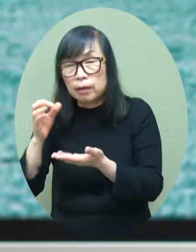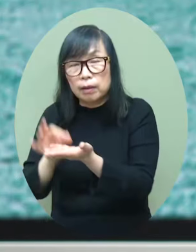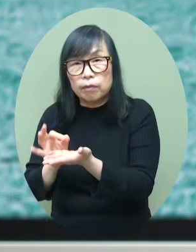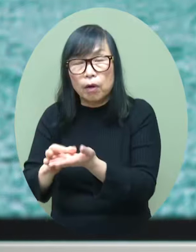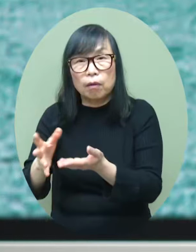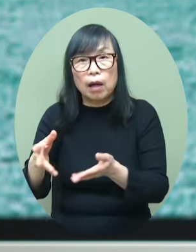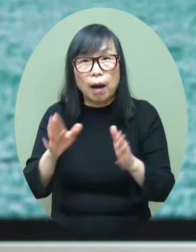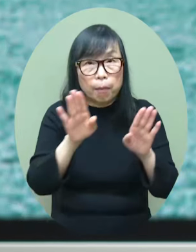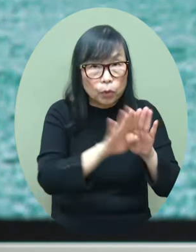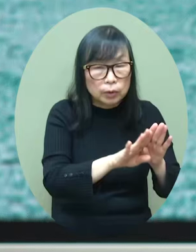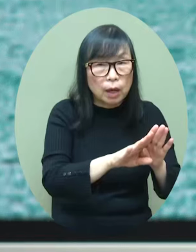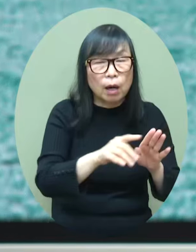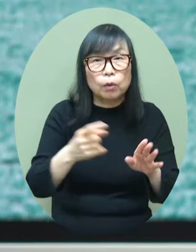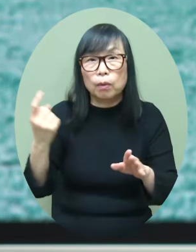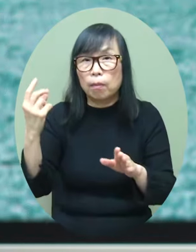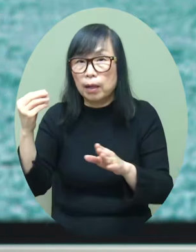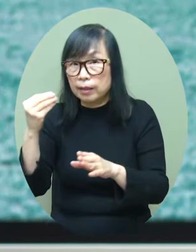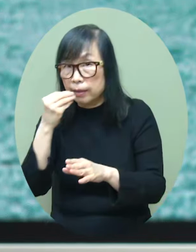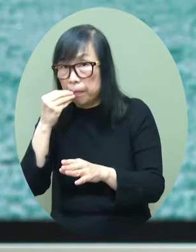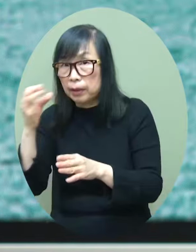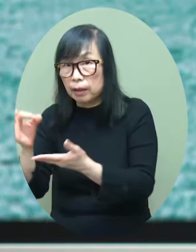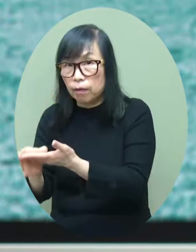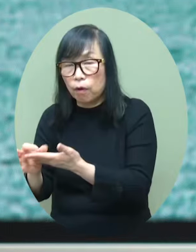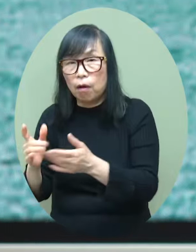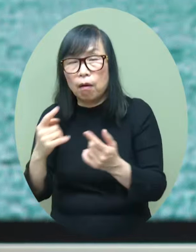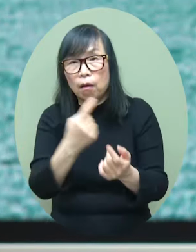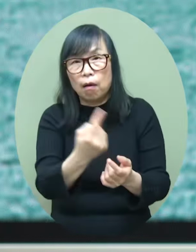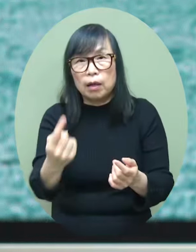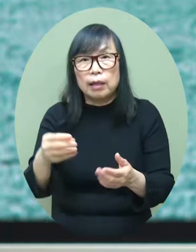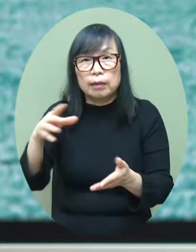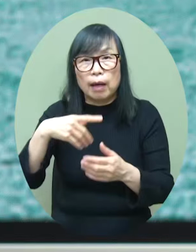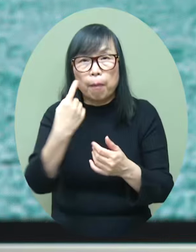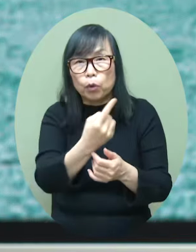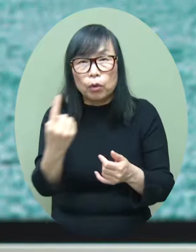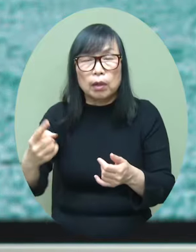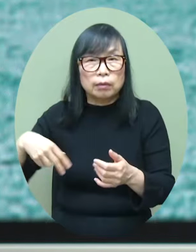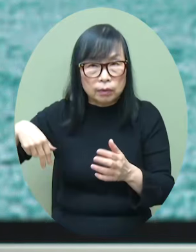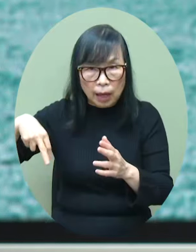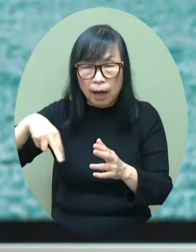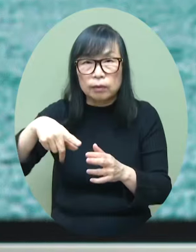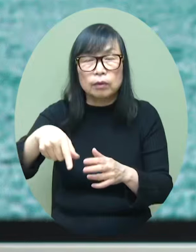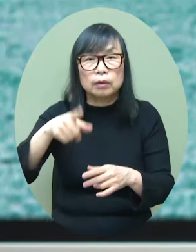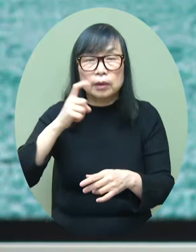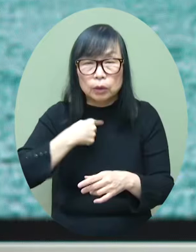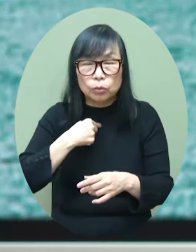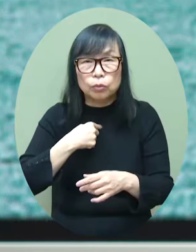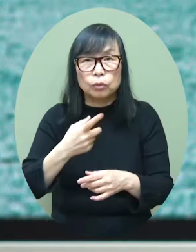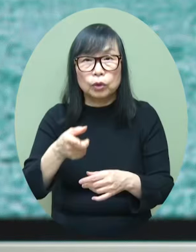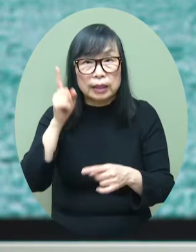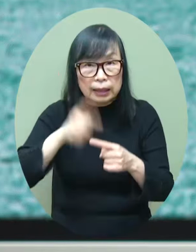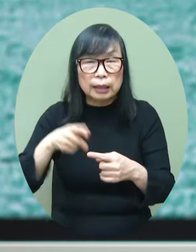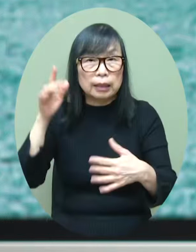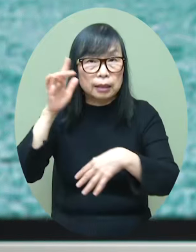埋攞食物嘅地方咧，一般嚟講都係個個人都會經過嘅地方。咁但係咪真係有接觸啦？或者呢啲個